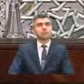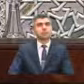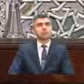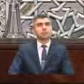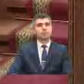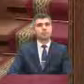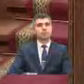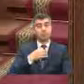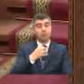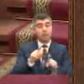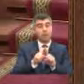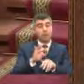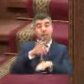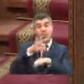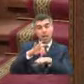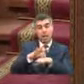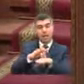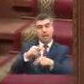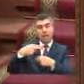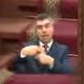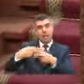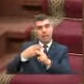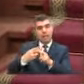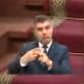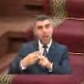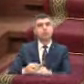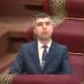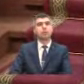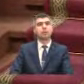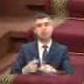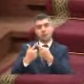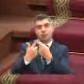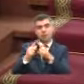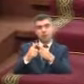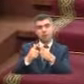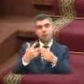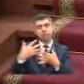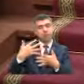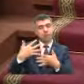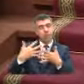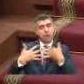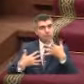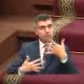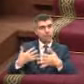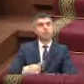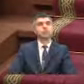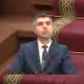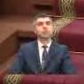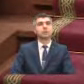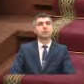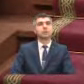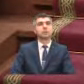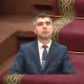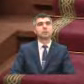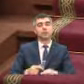هاد المرض اللي جا واللي مس واحد العدد ديال سميتو، حيث انه اولا قمنا